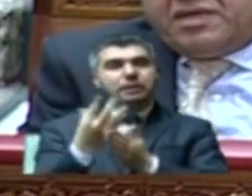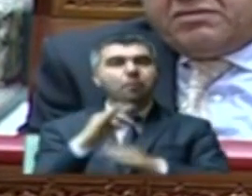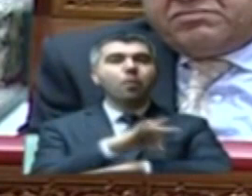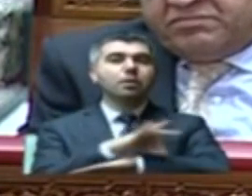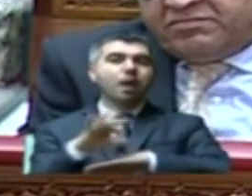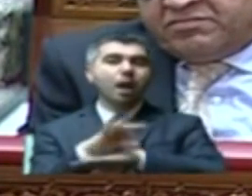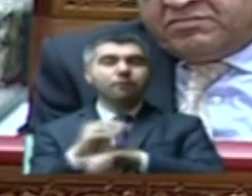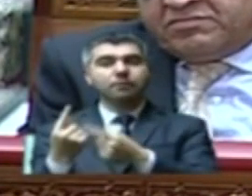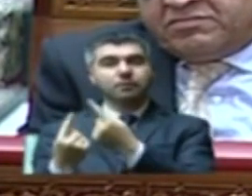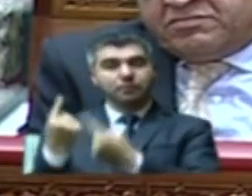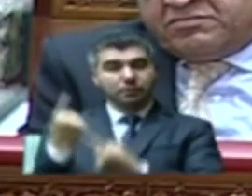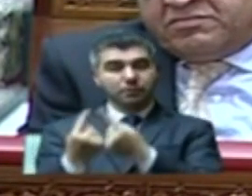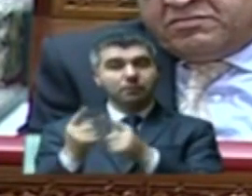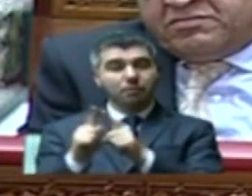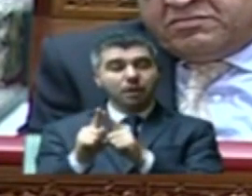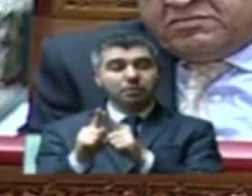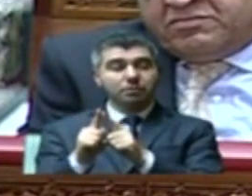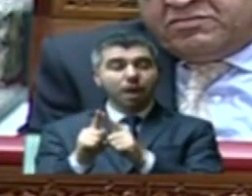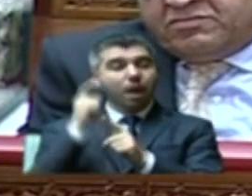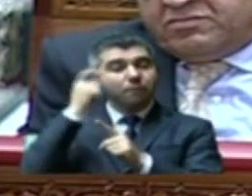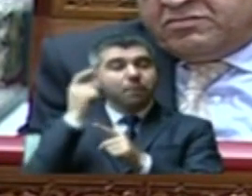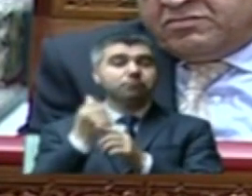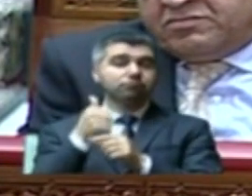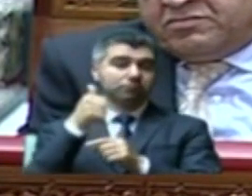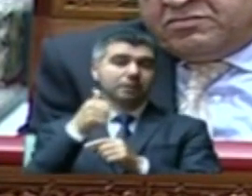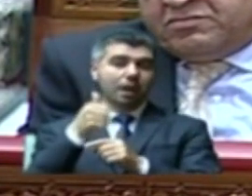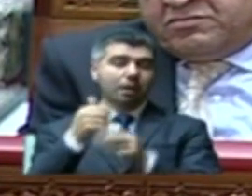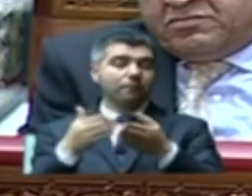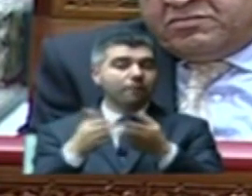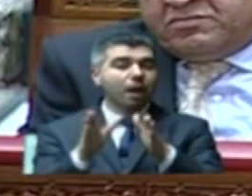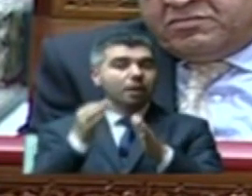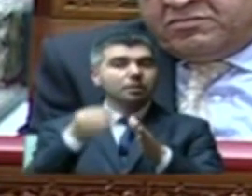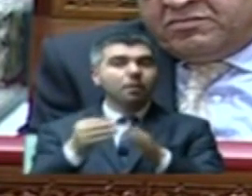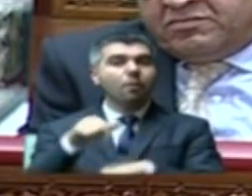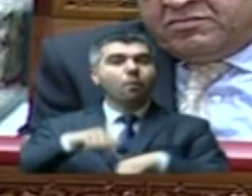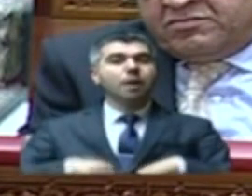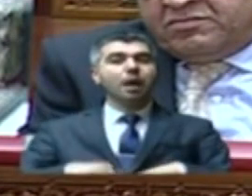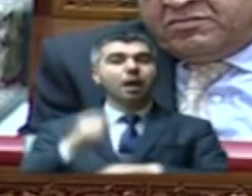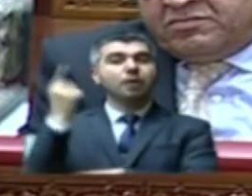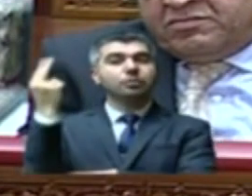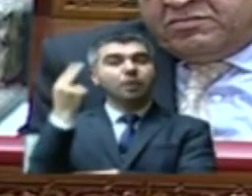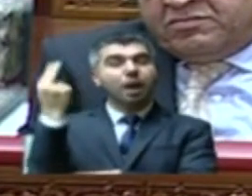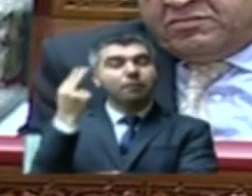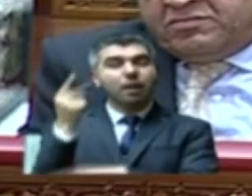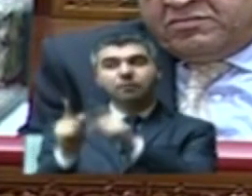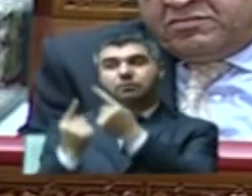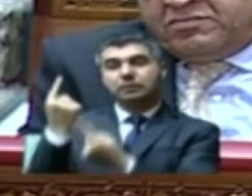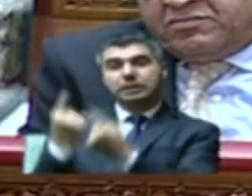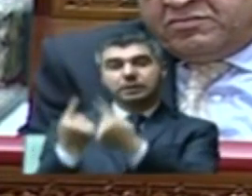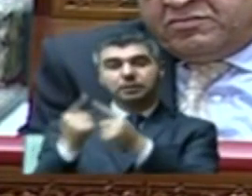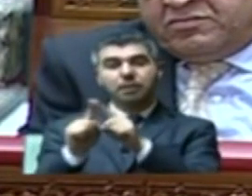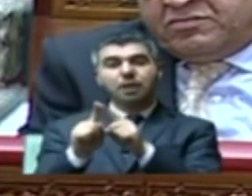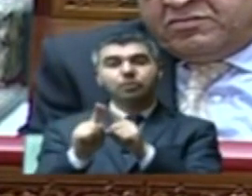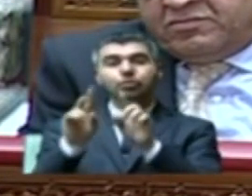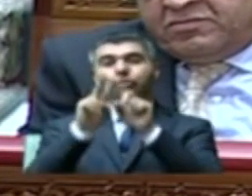ولكن كان ممكن يكون اجتهاد احسن من هذا باش تفتح ابواب اكبر عدد ديال المواطنين اللي عندهم الشهاده، وباش